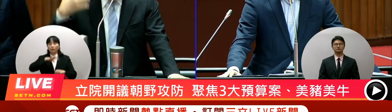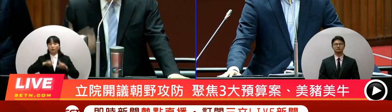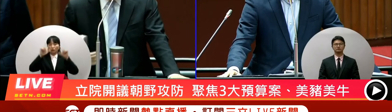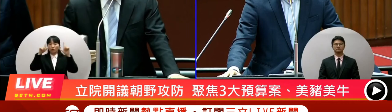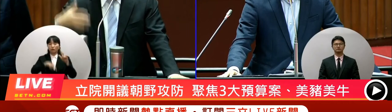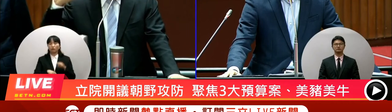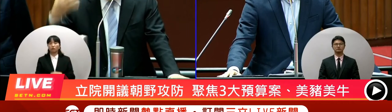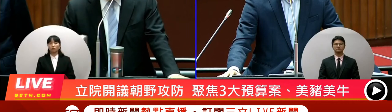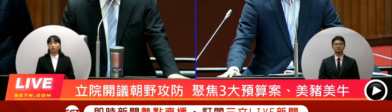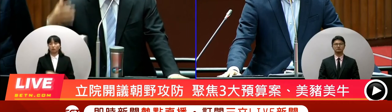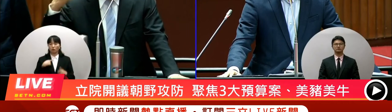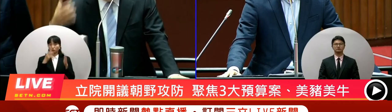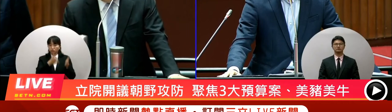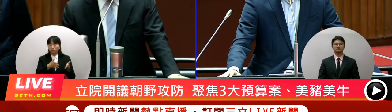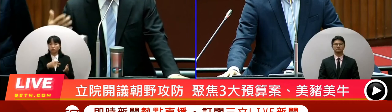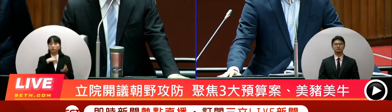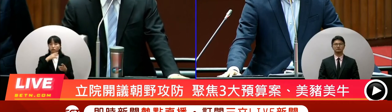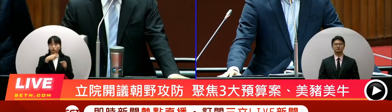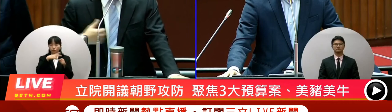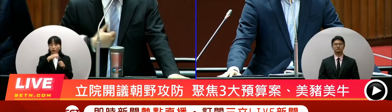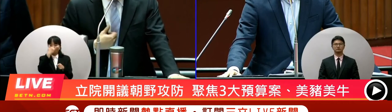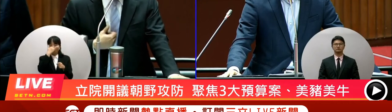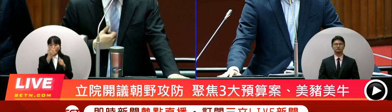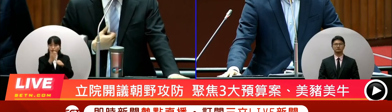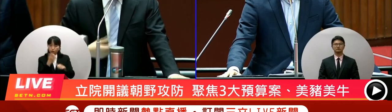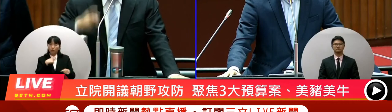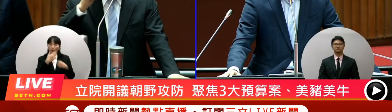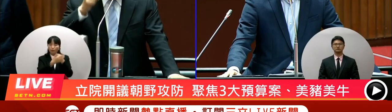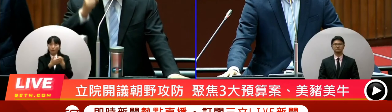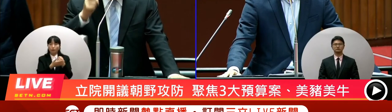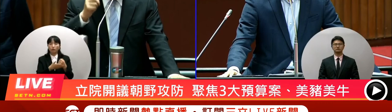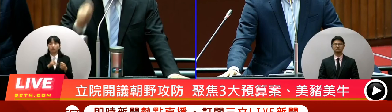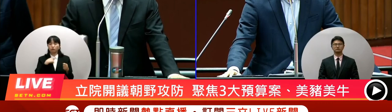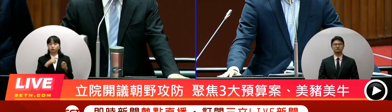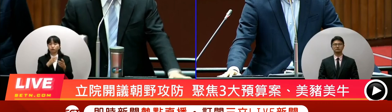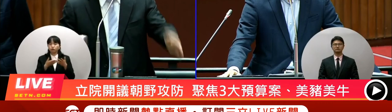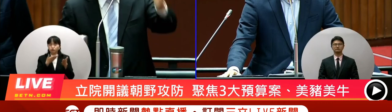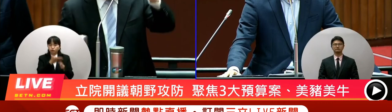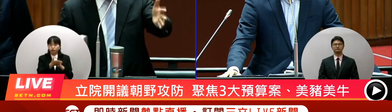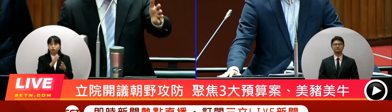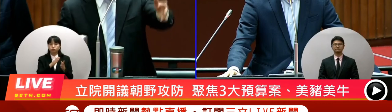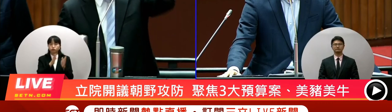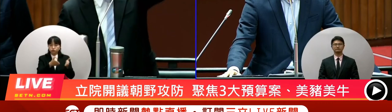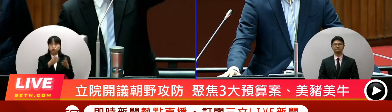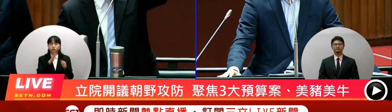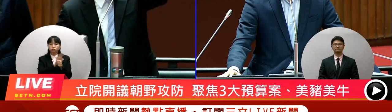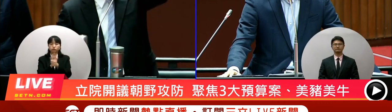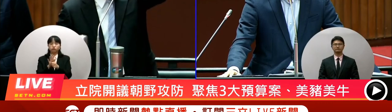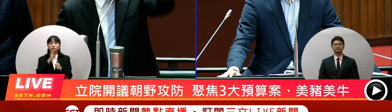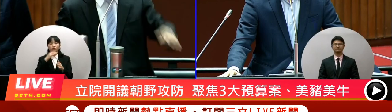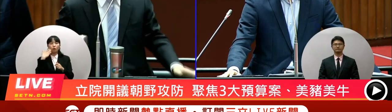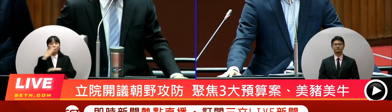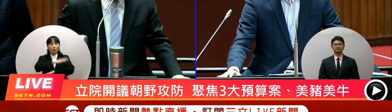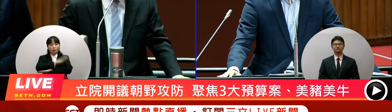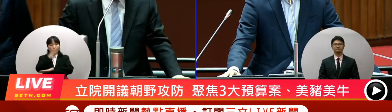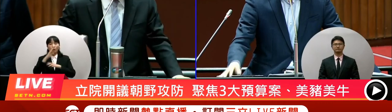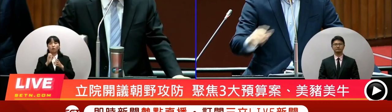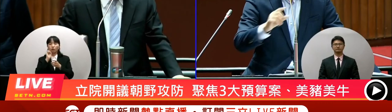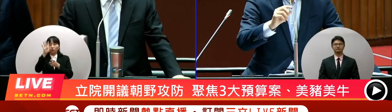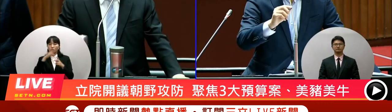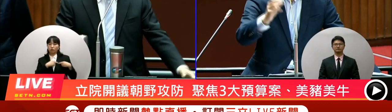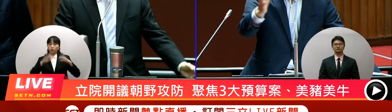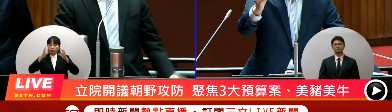我对于养猪产业的保护用心用力，猪农登报感谢蔡总统。 好，